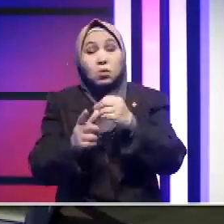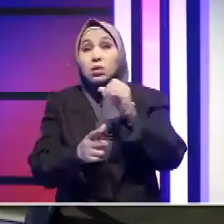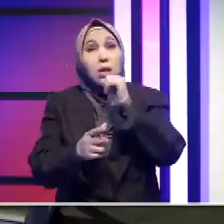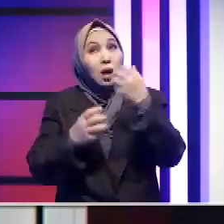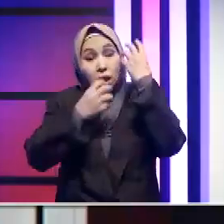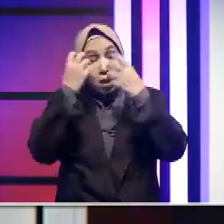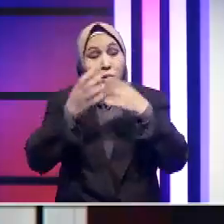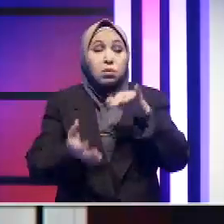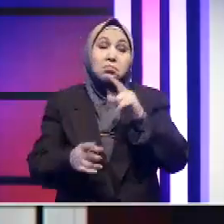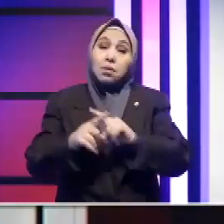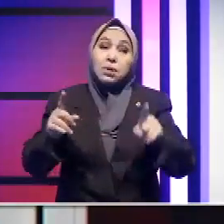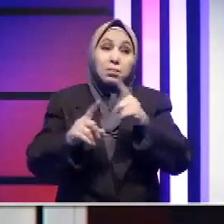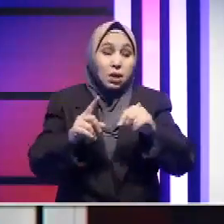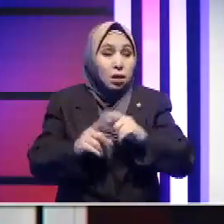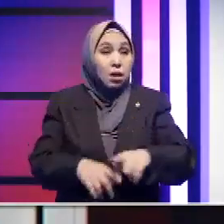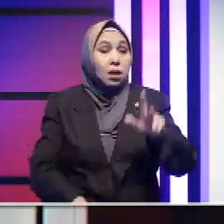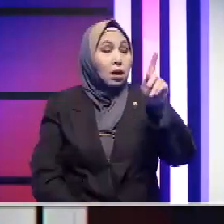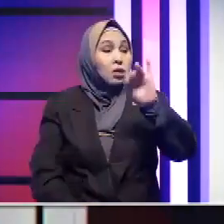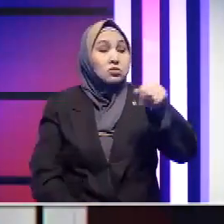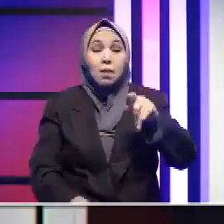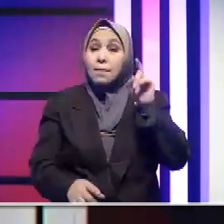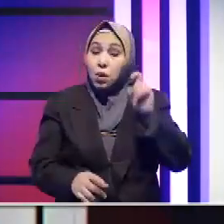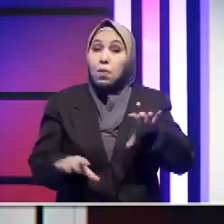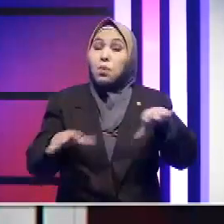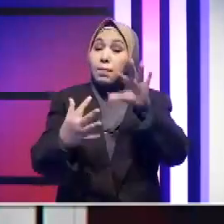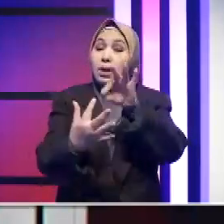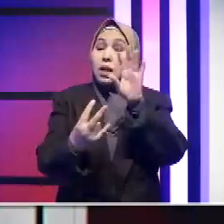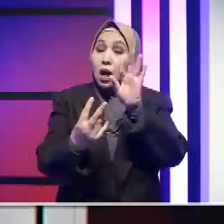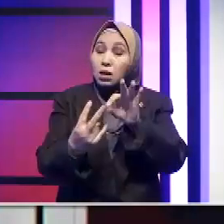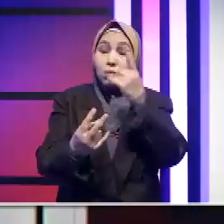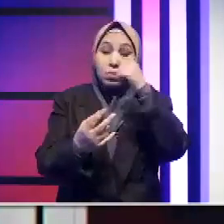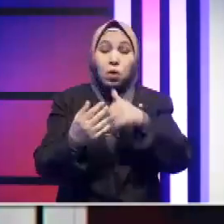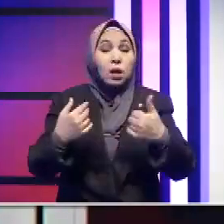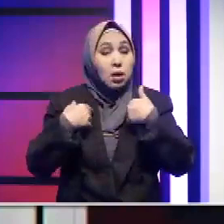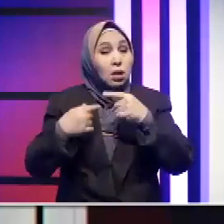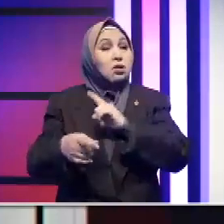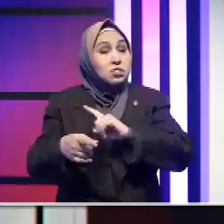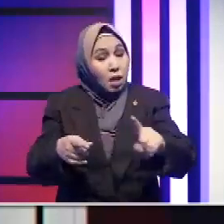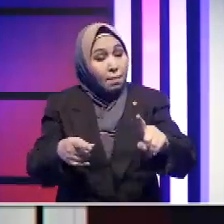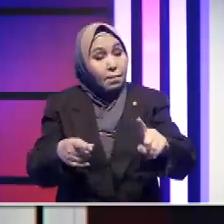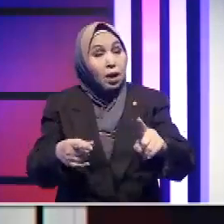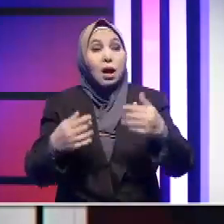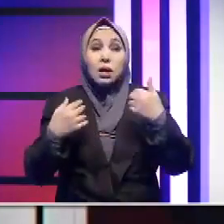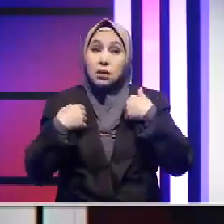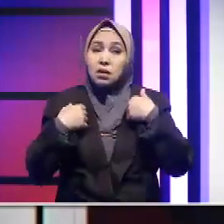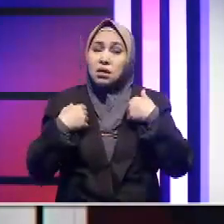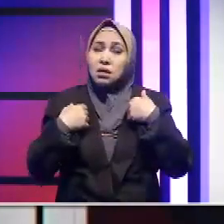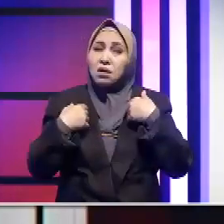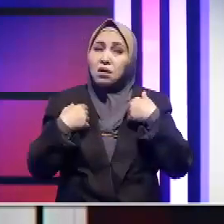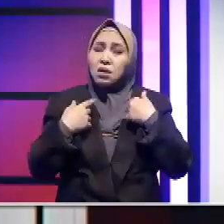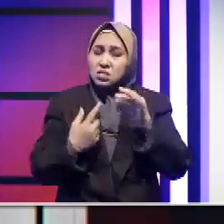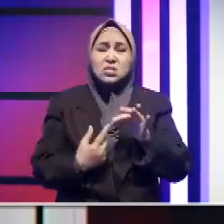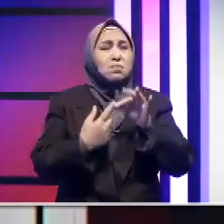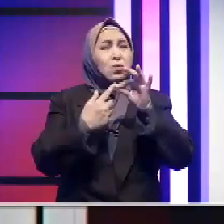bila cky perlu membuat pilihan untuk berada dalam agama Islam Sebenarnya ada apus yang